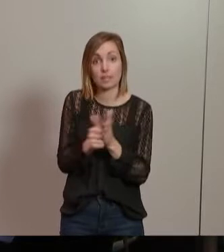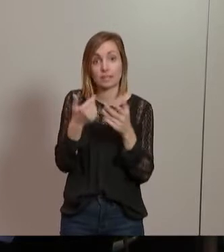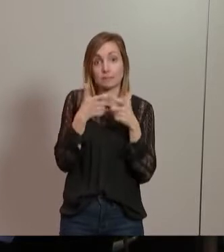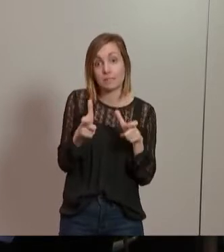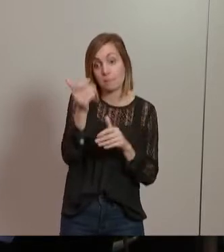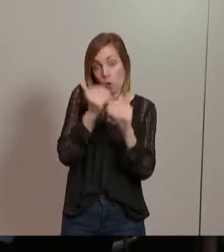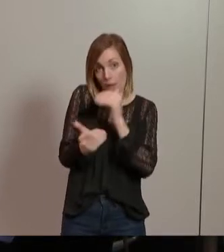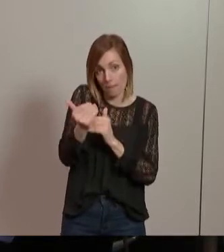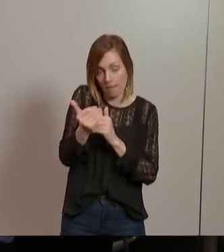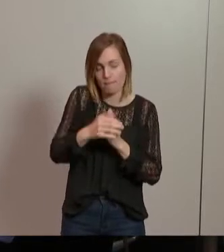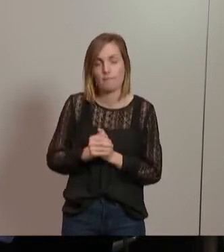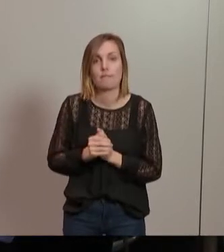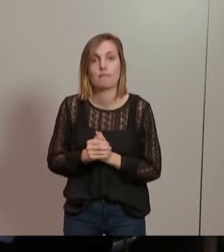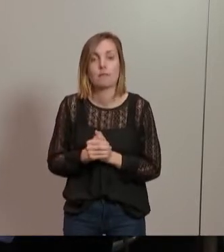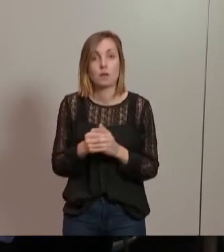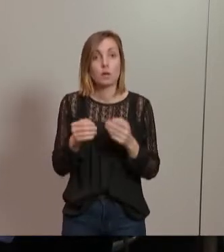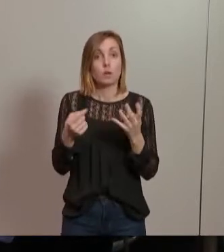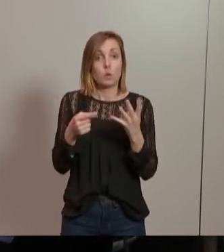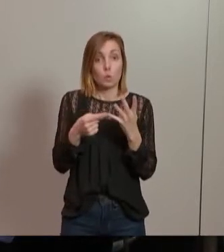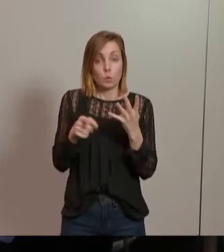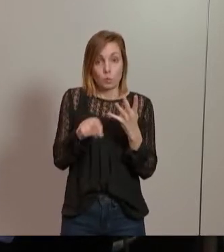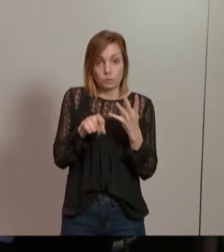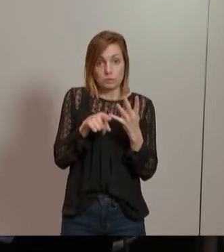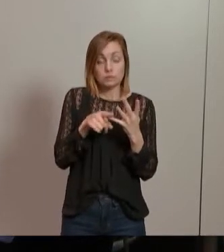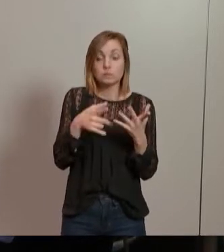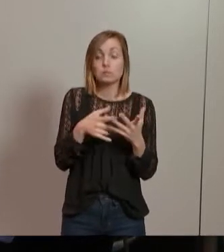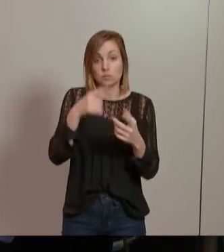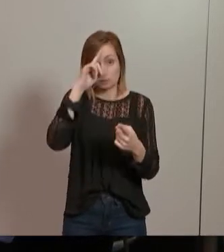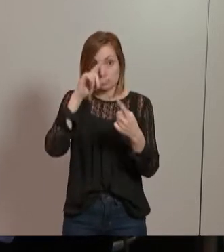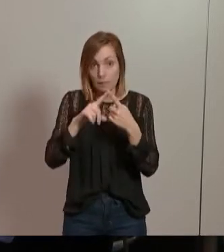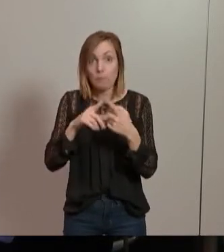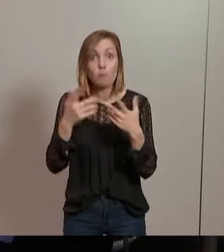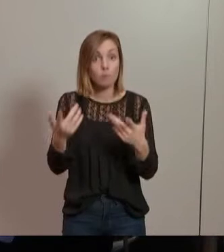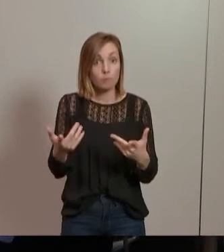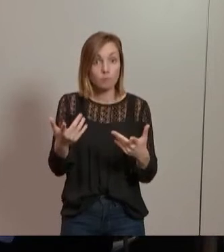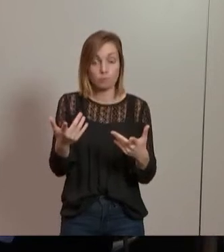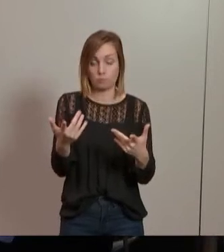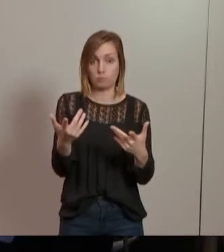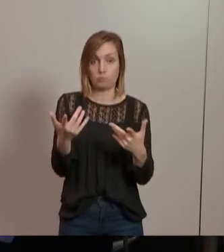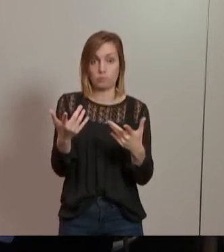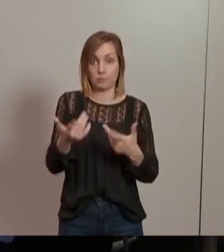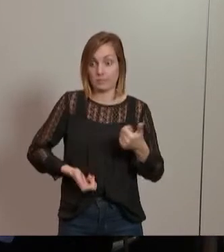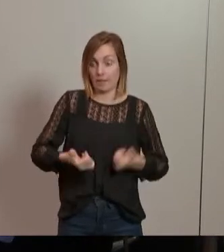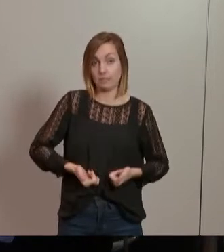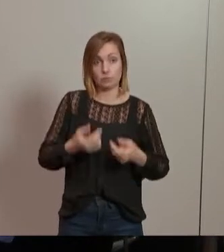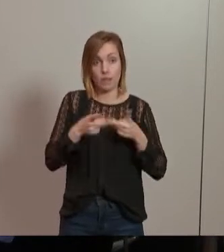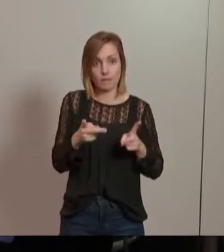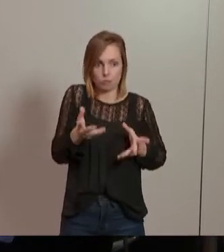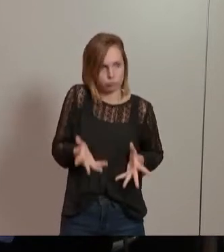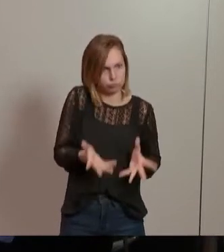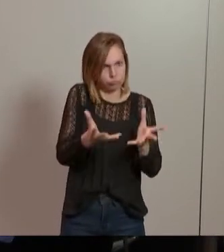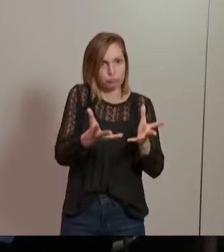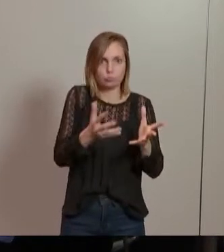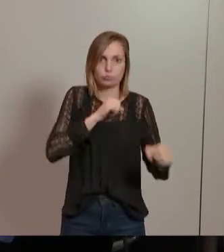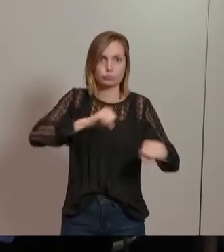d'accessibilité programmée. On y trouve également les thématiques et actions portées par les services de la ville,